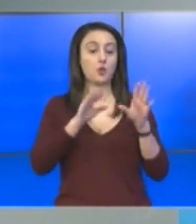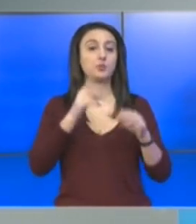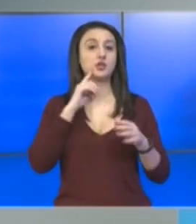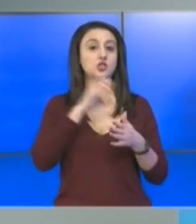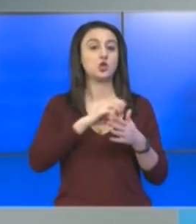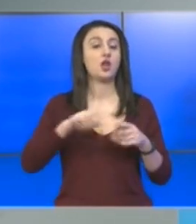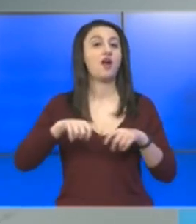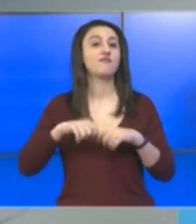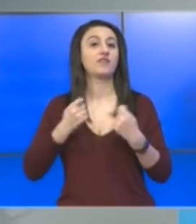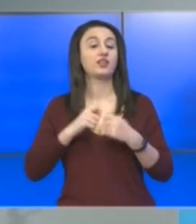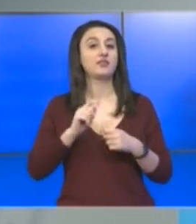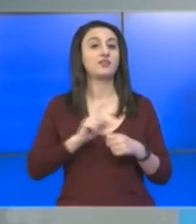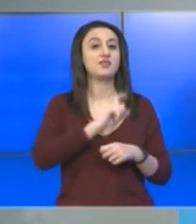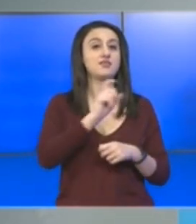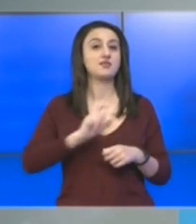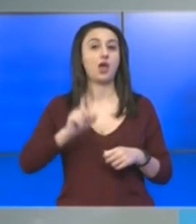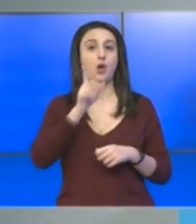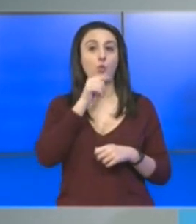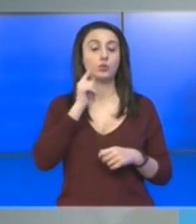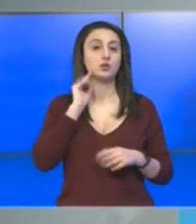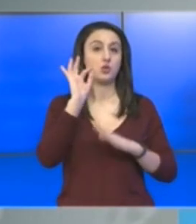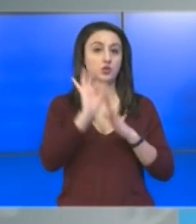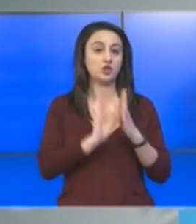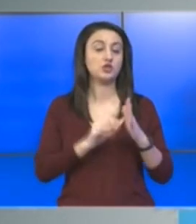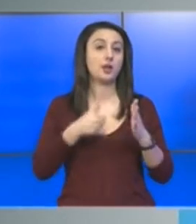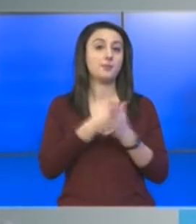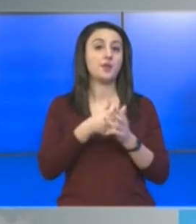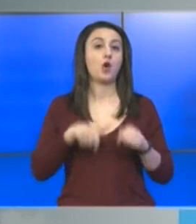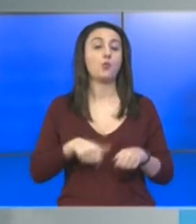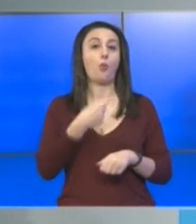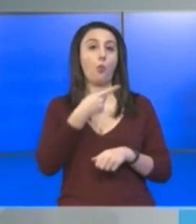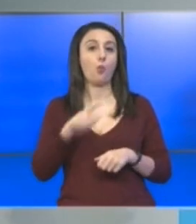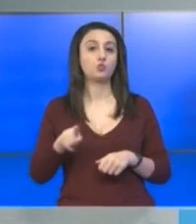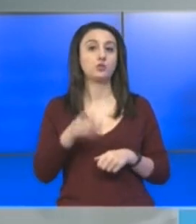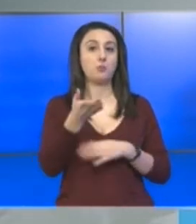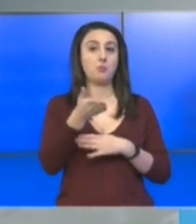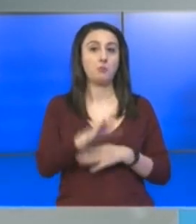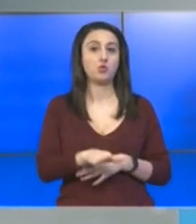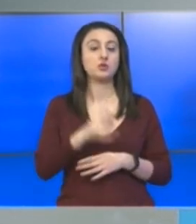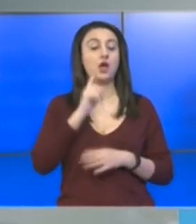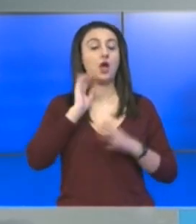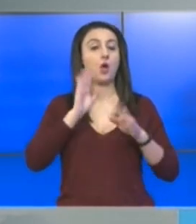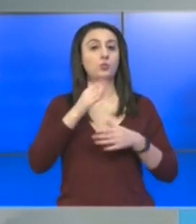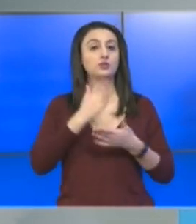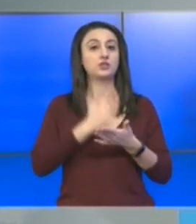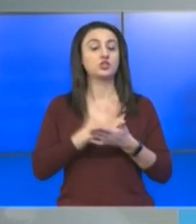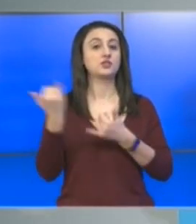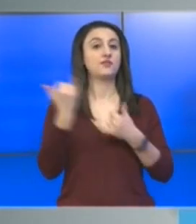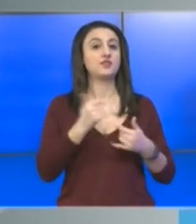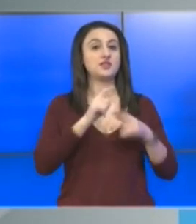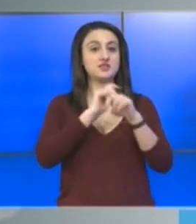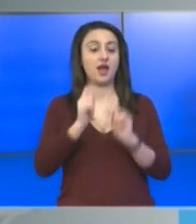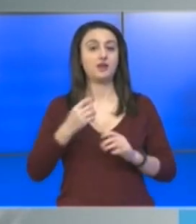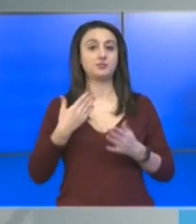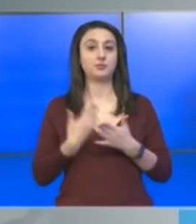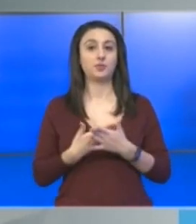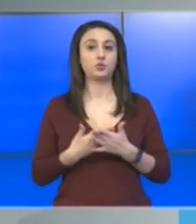din nordul Italiei, acolo unde s-au înregistrat până în aceste momente peste 100 de decese, au decis să vină către țară, pentru